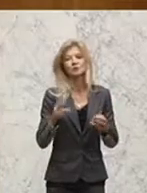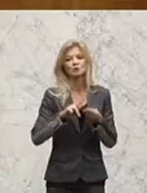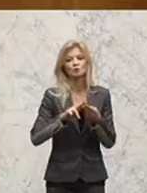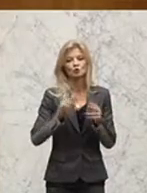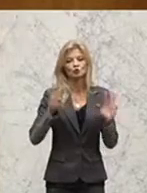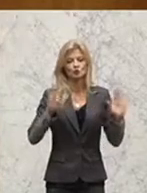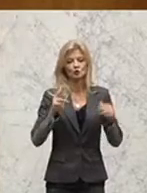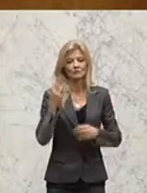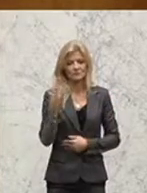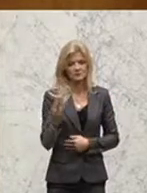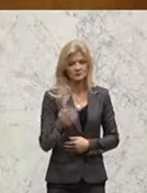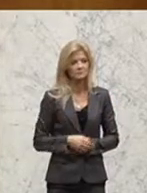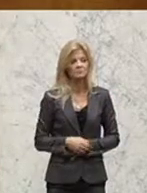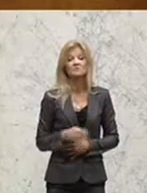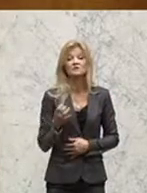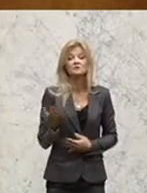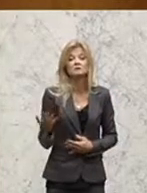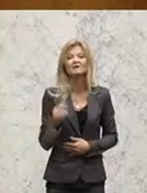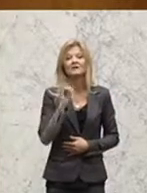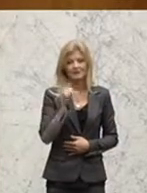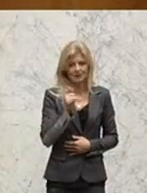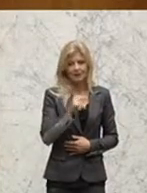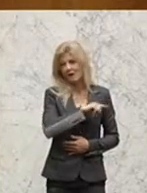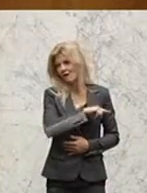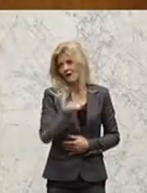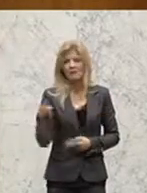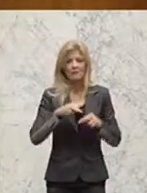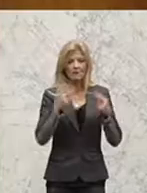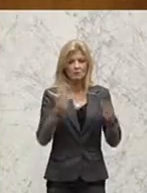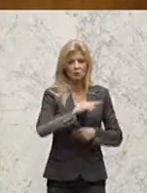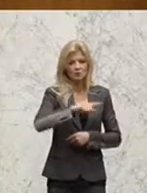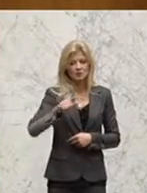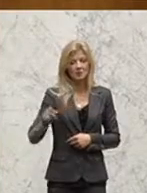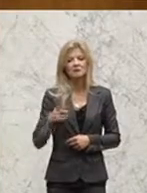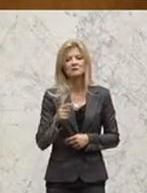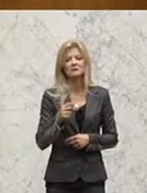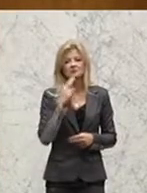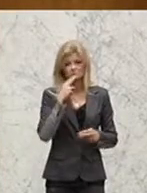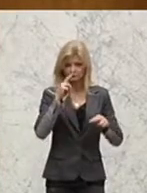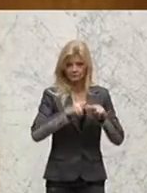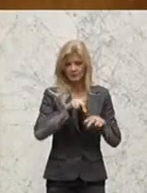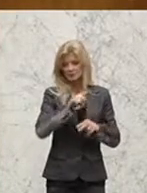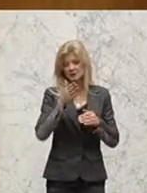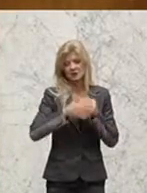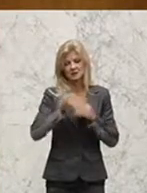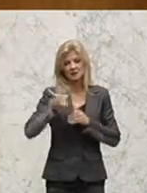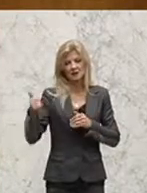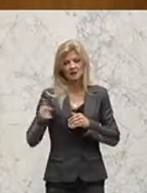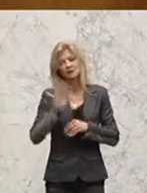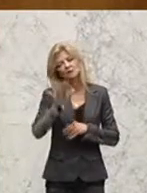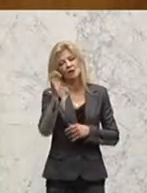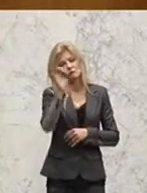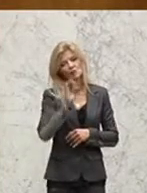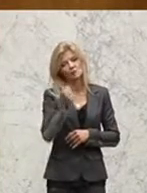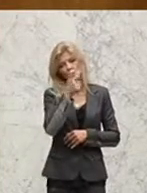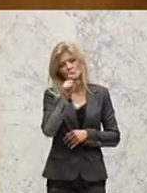aller Bundesländer, bis Ende Jänner ihre Quote zu 100% zu erfüllen.